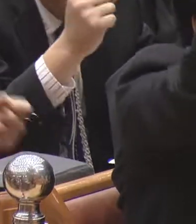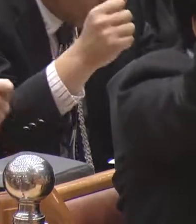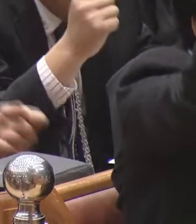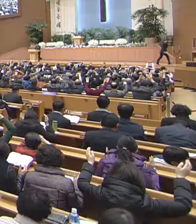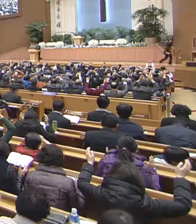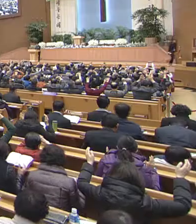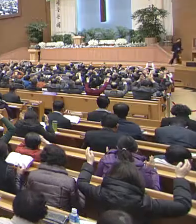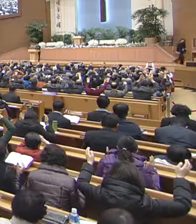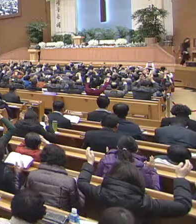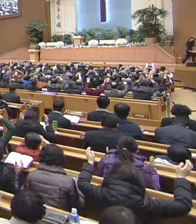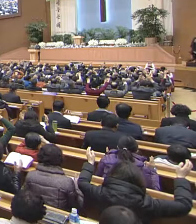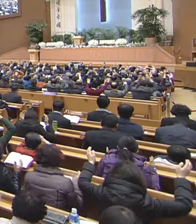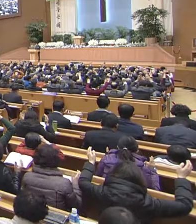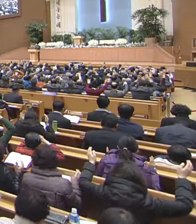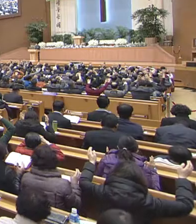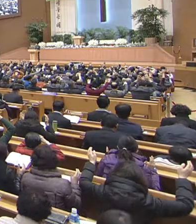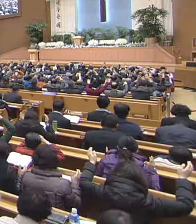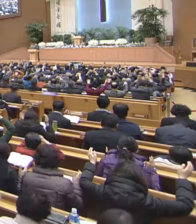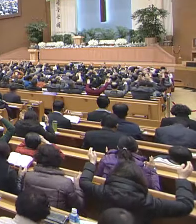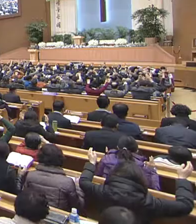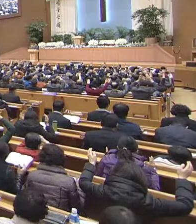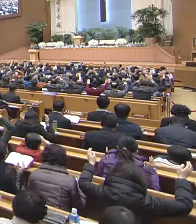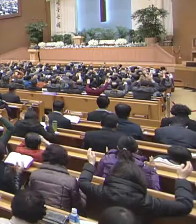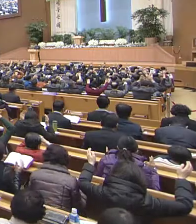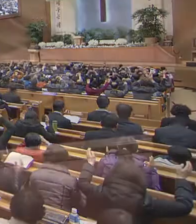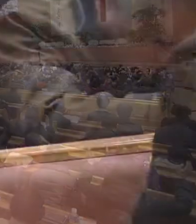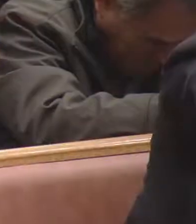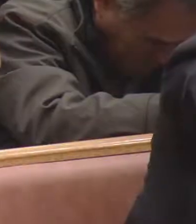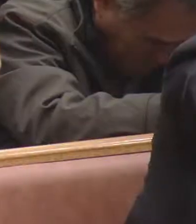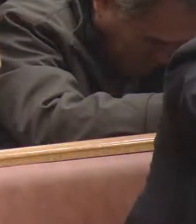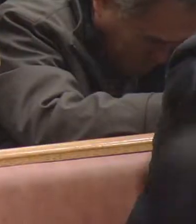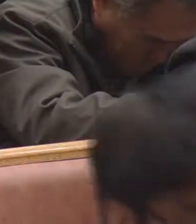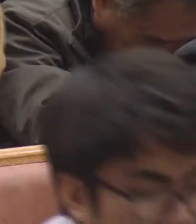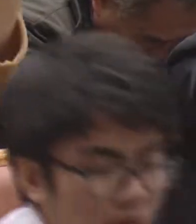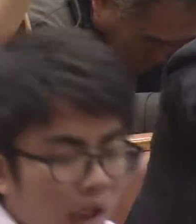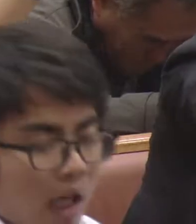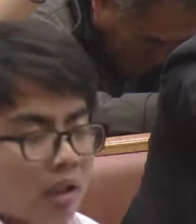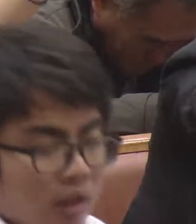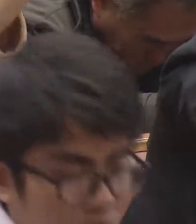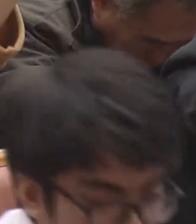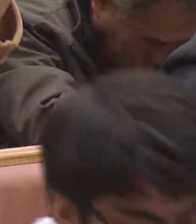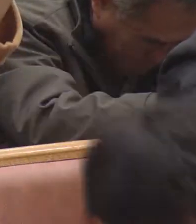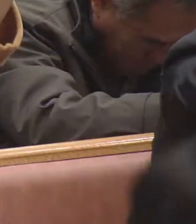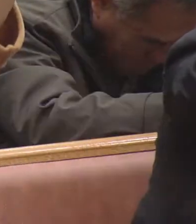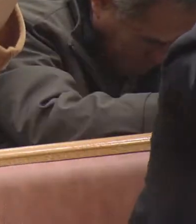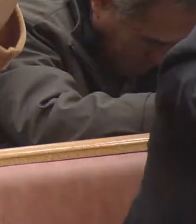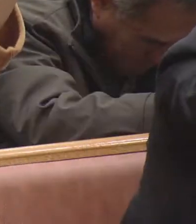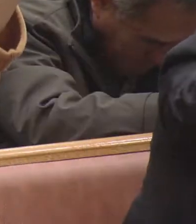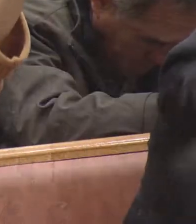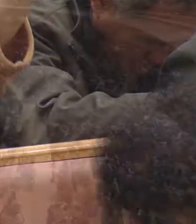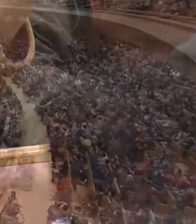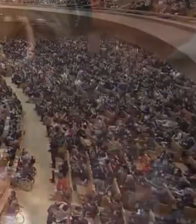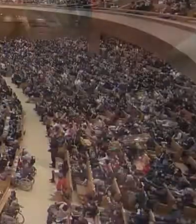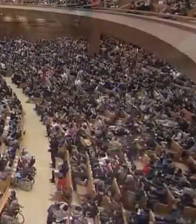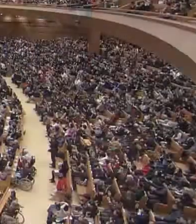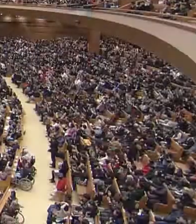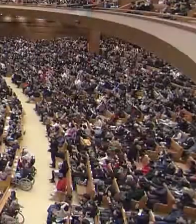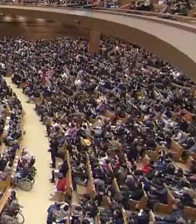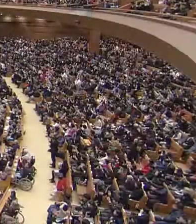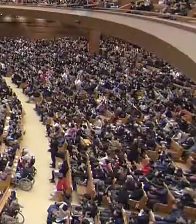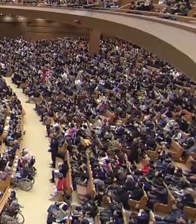모든 잘못한 모든 취함을 내게 하고 이제 바로 아는 성탄이 될 수 있도록 주님요.